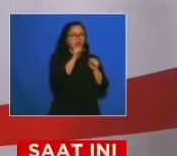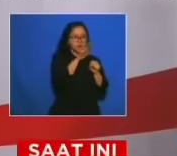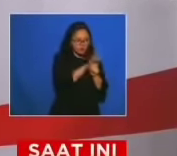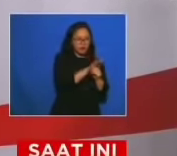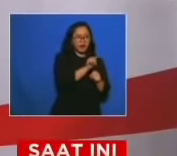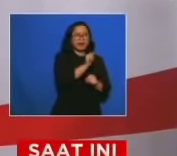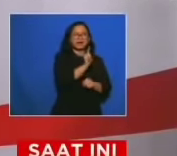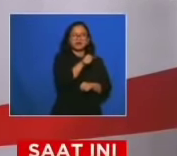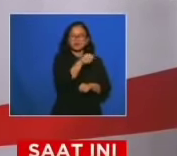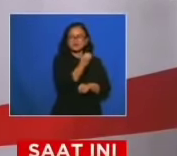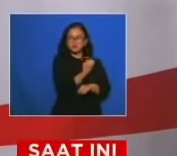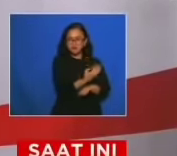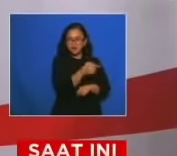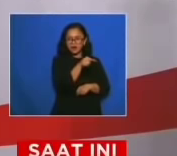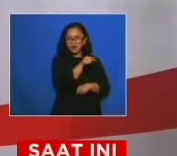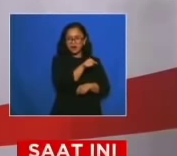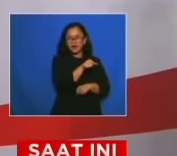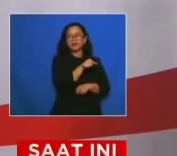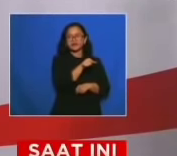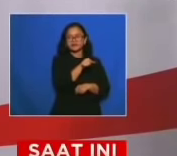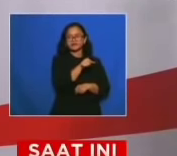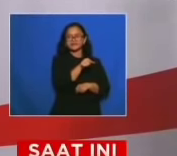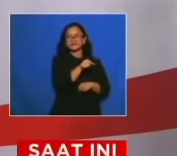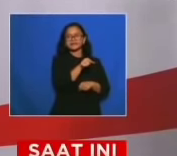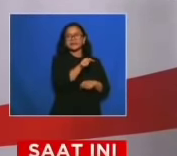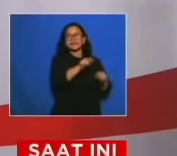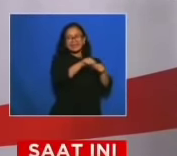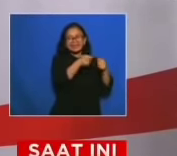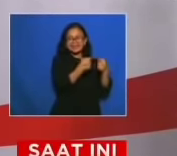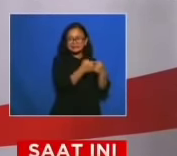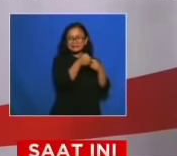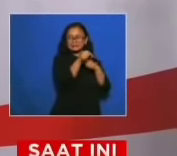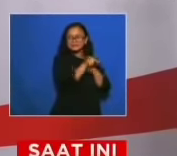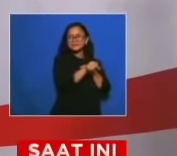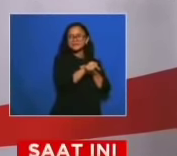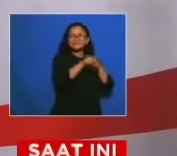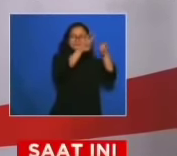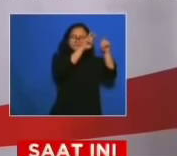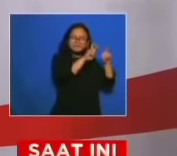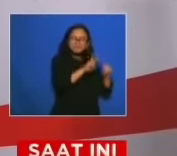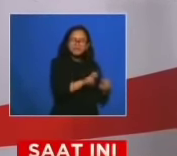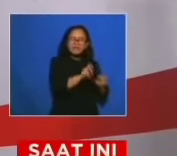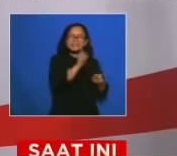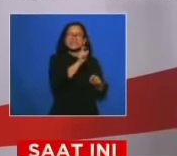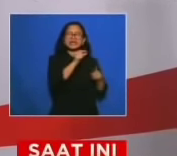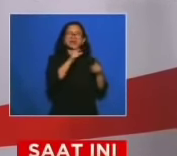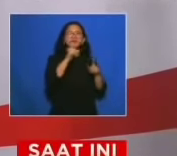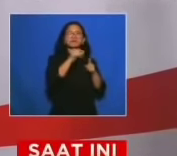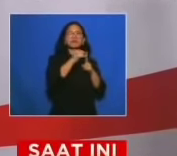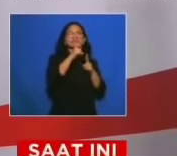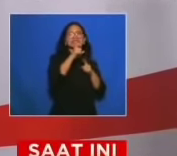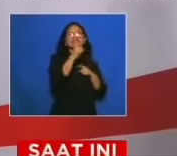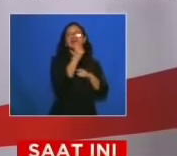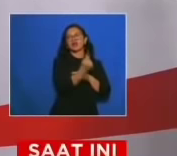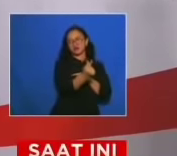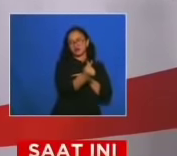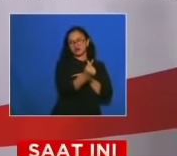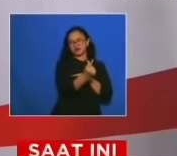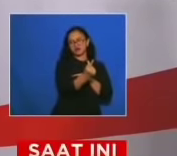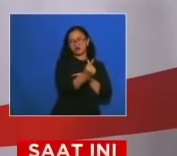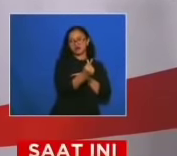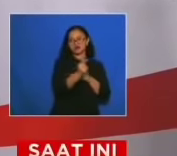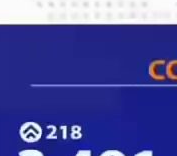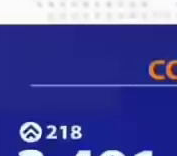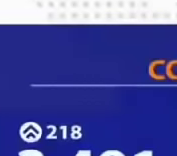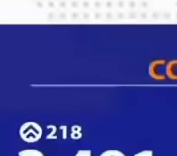COVID-19 dari pemeriksaan dengan menggunakan metode PCR, bukan